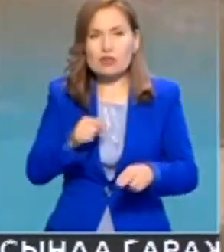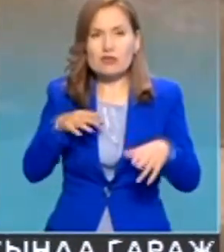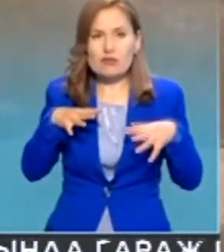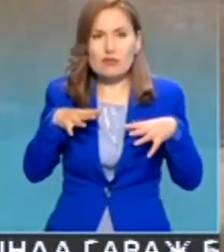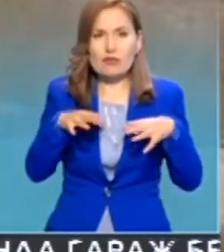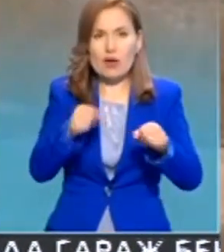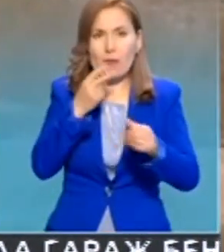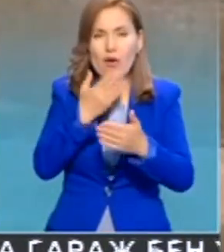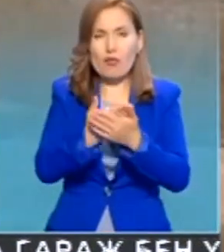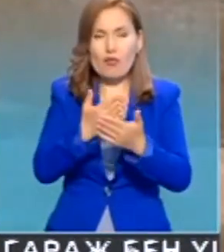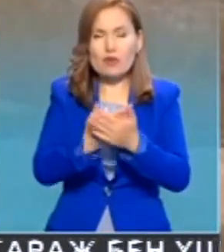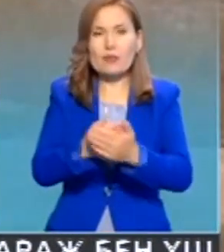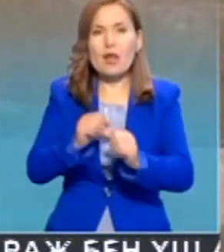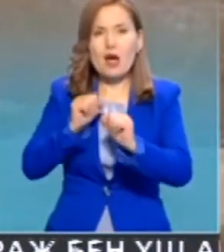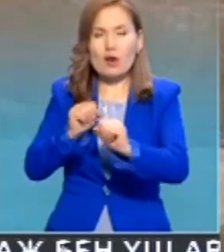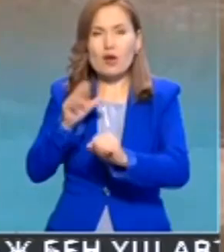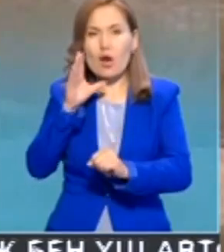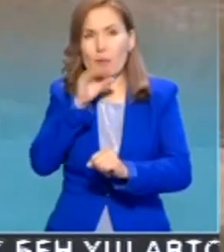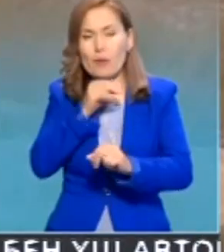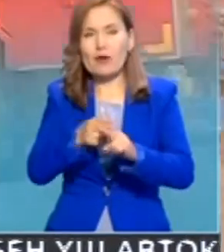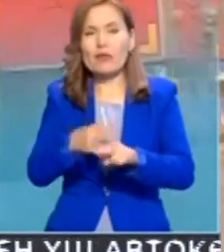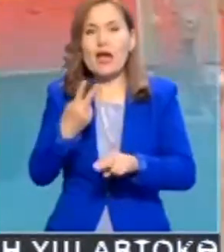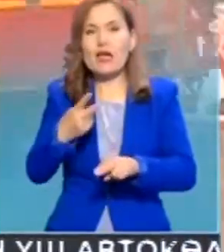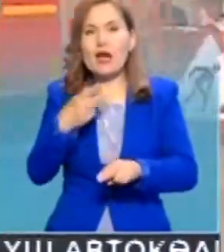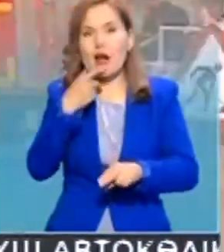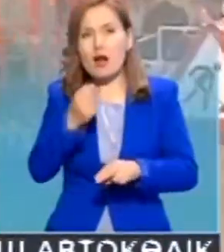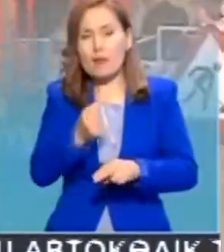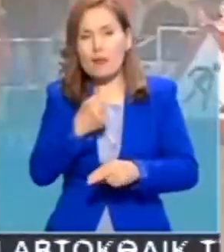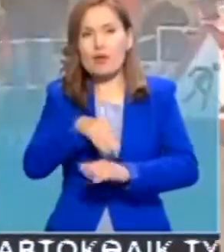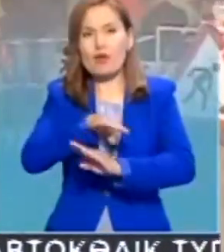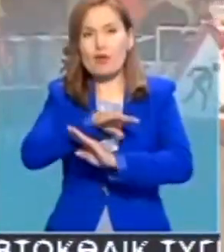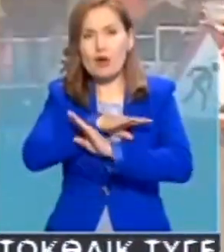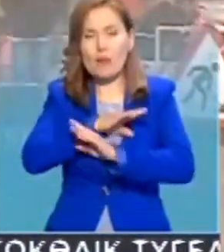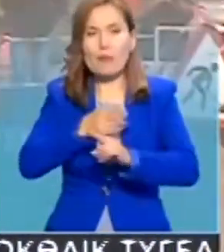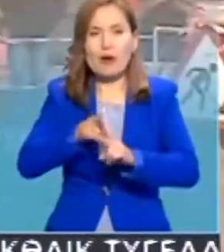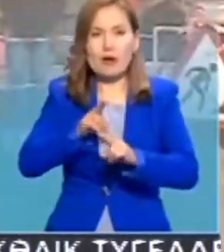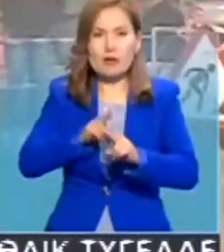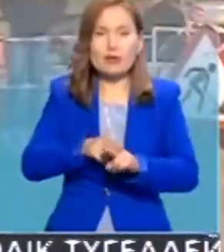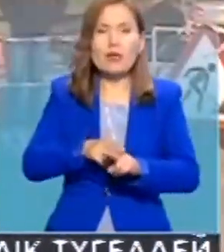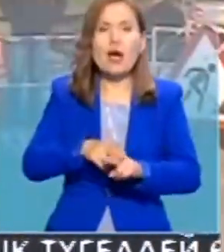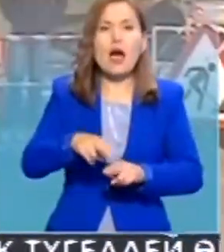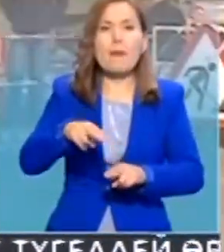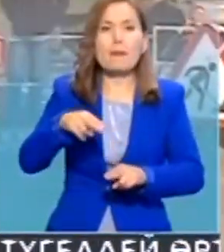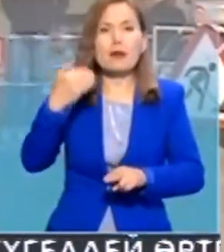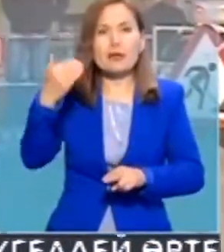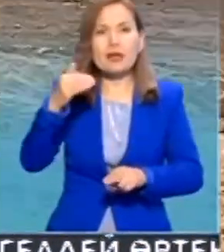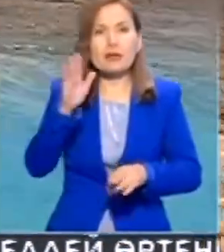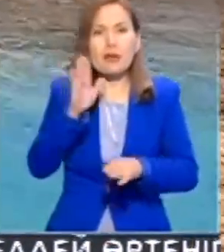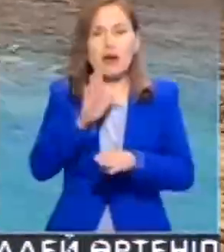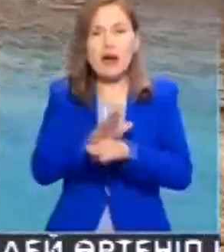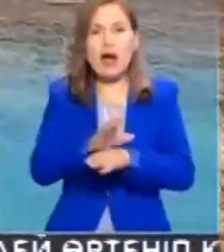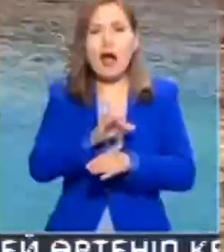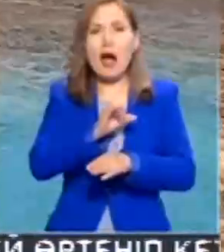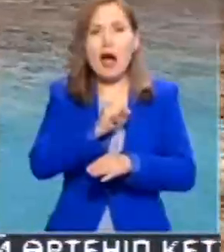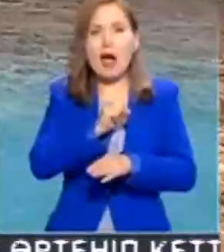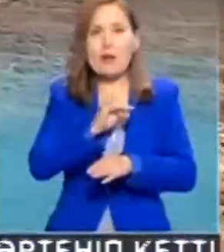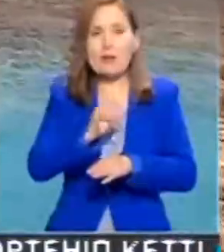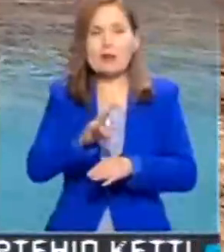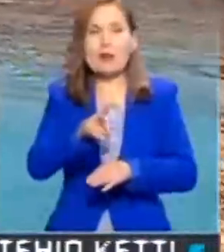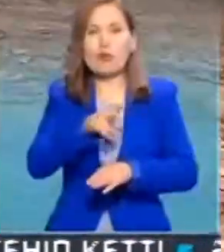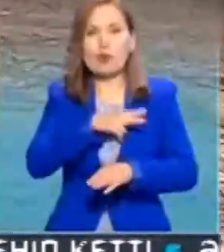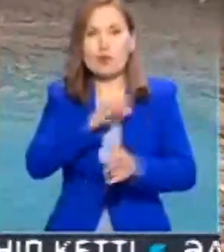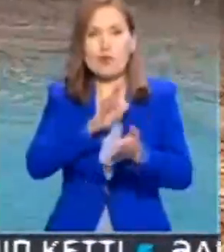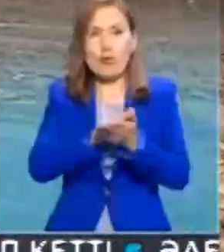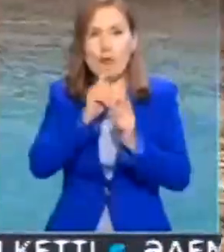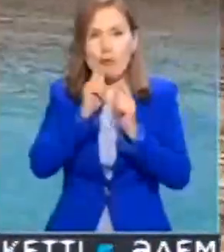бетін қайтарды. Дүрбелең кезінде екі әскери қызметкер мен бір сарбаз оққа ұшып қаза болды. Олар президент жарлығымен айбын орденімен